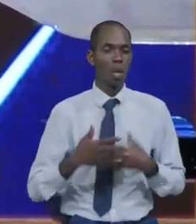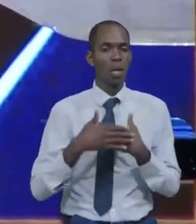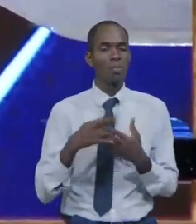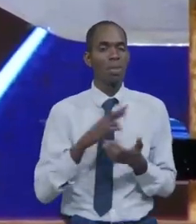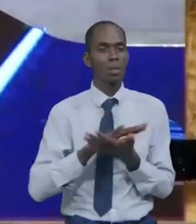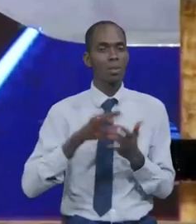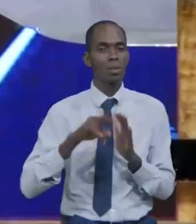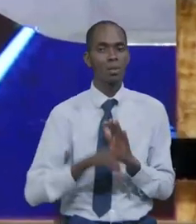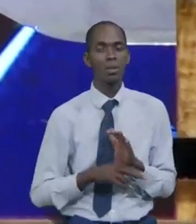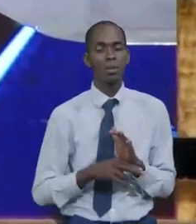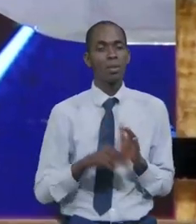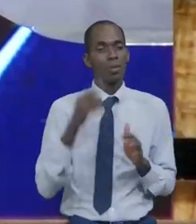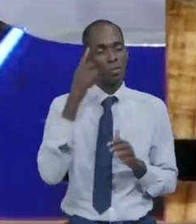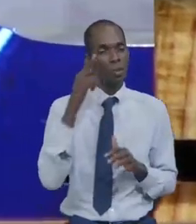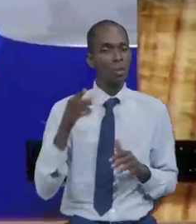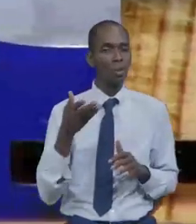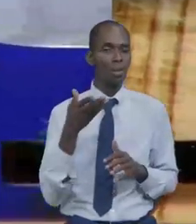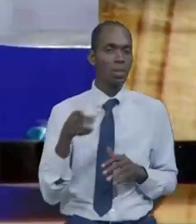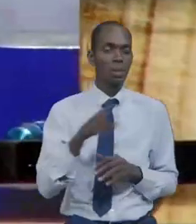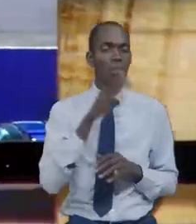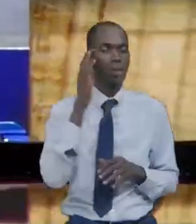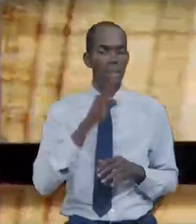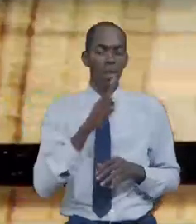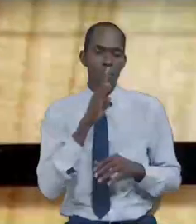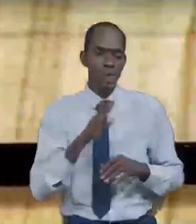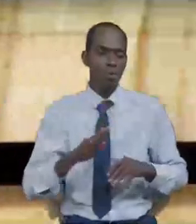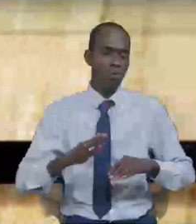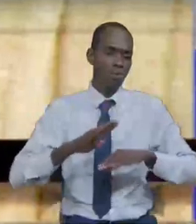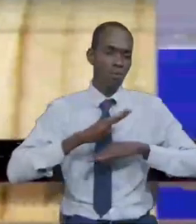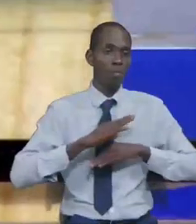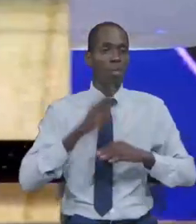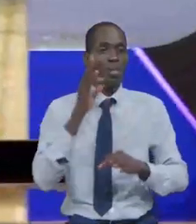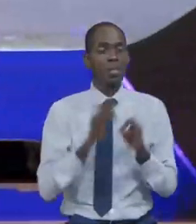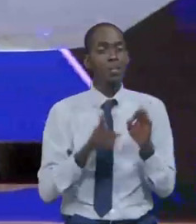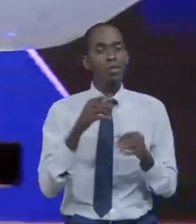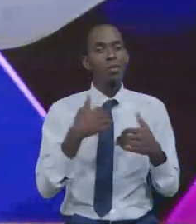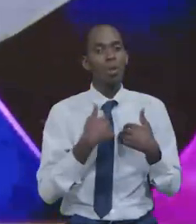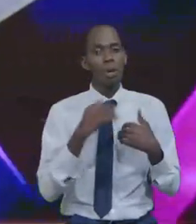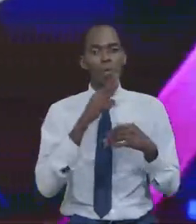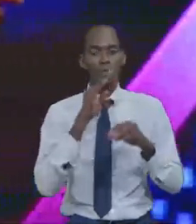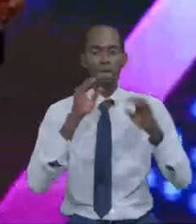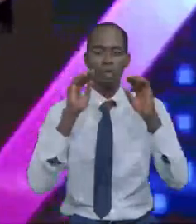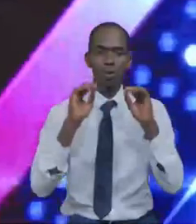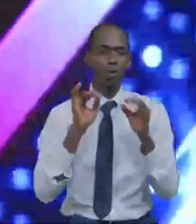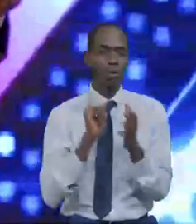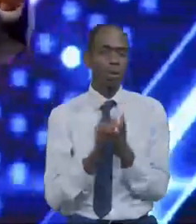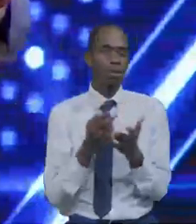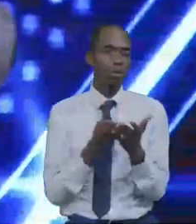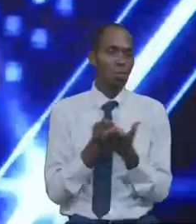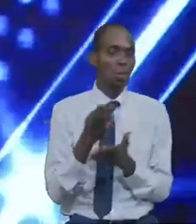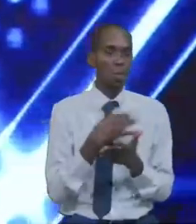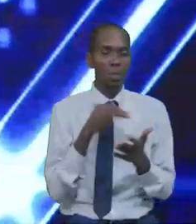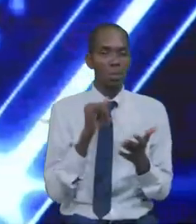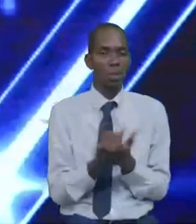faim et soif de la justice, car ils seront rassasiés. Si tu as reçu cette vérité